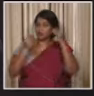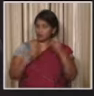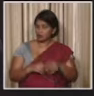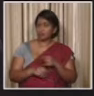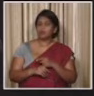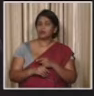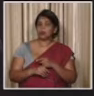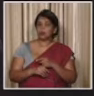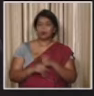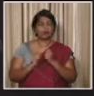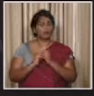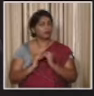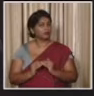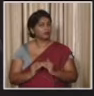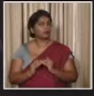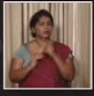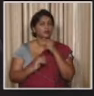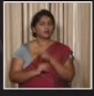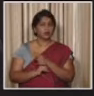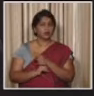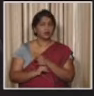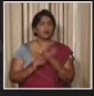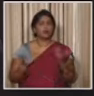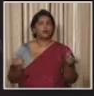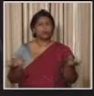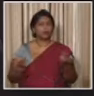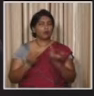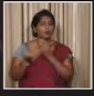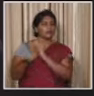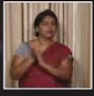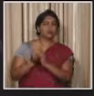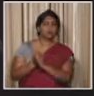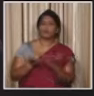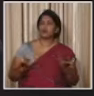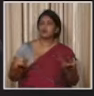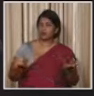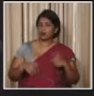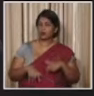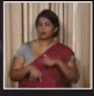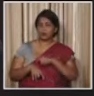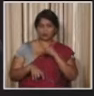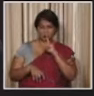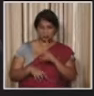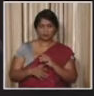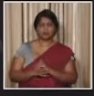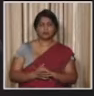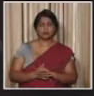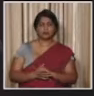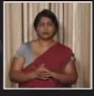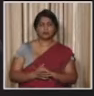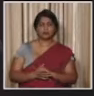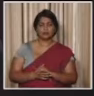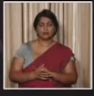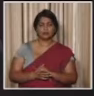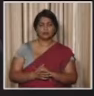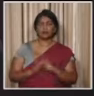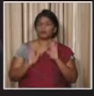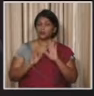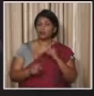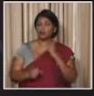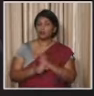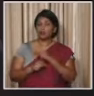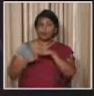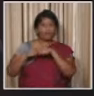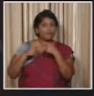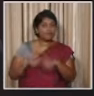bidawatan. Evan lagi naga sih tuan. Eh kau dengan sahane yang kini kat meyawastha wedi hannoni. Hebe handu yang